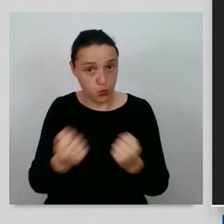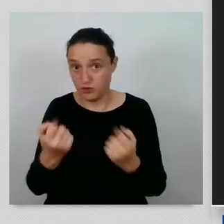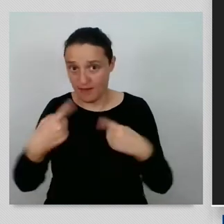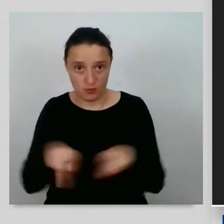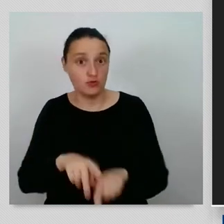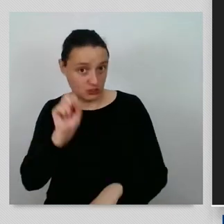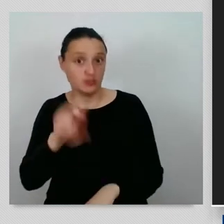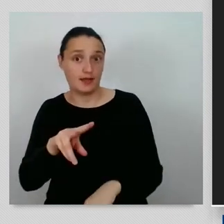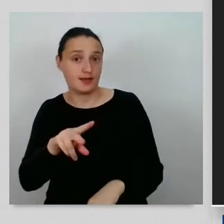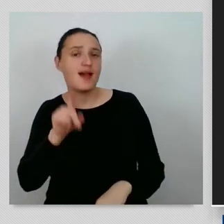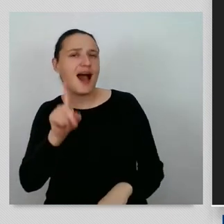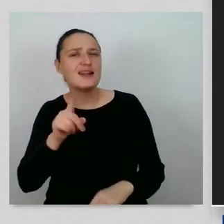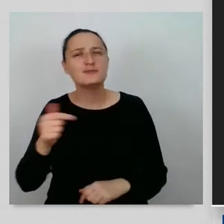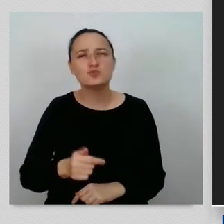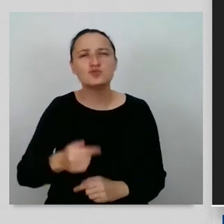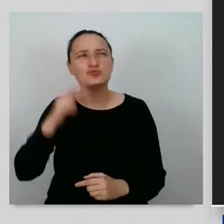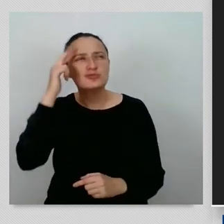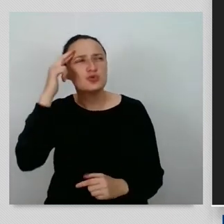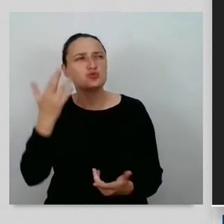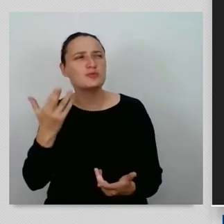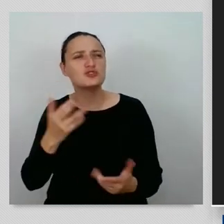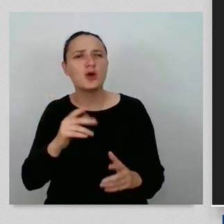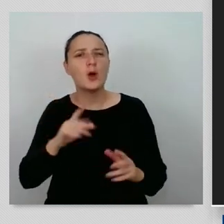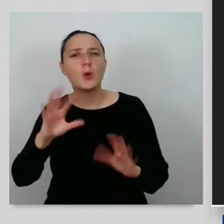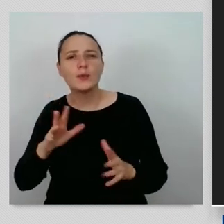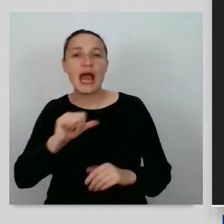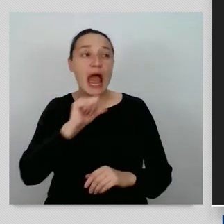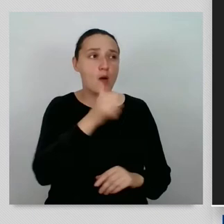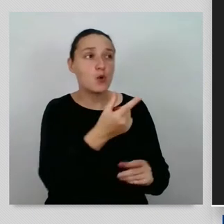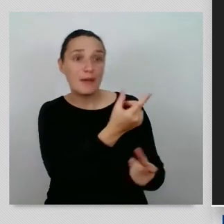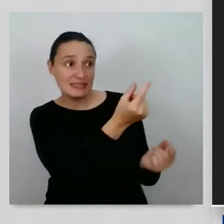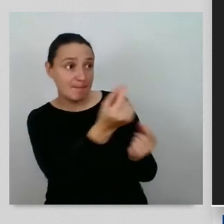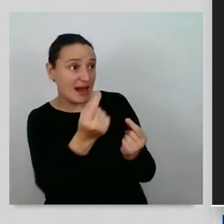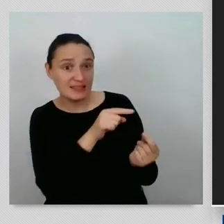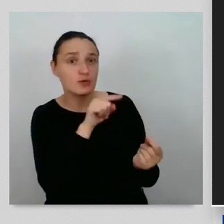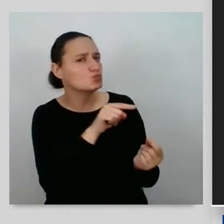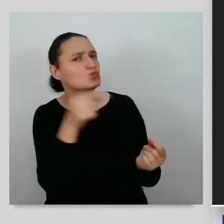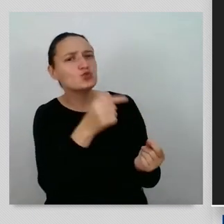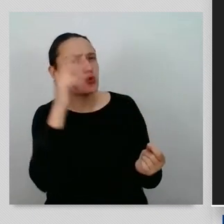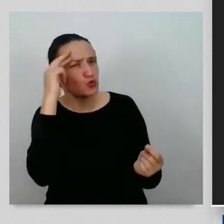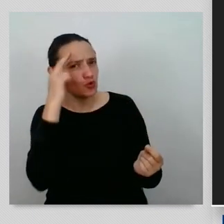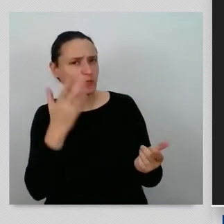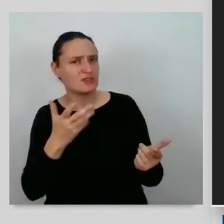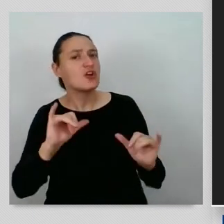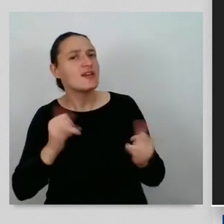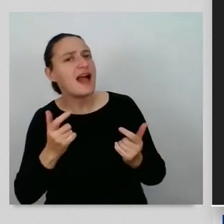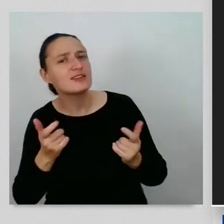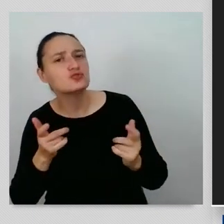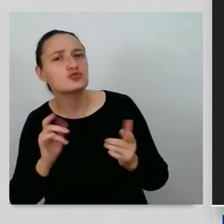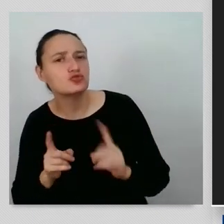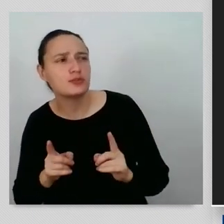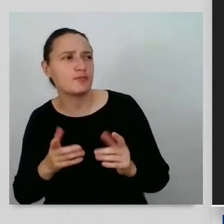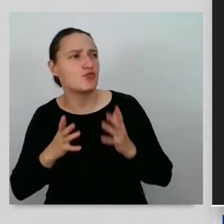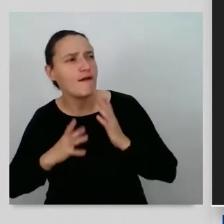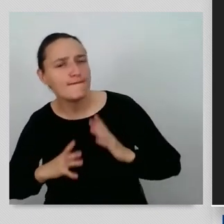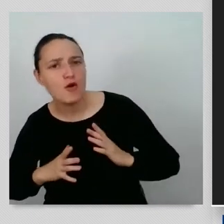potrzebuje zrozumienia od swoich europejskich partnerów co do tempa zmian prowadzonych, co do tego, że na